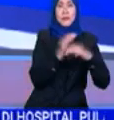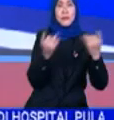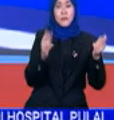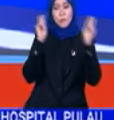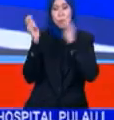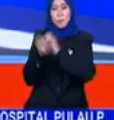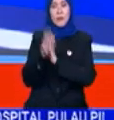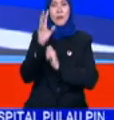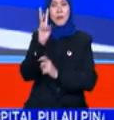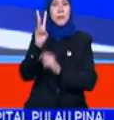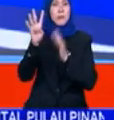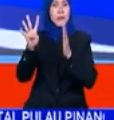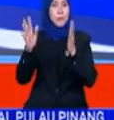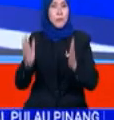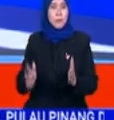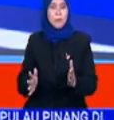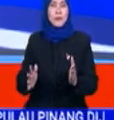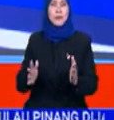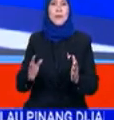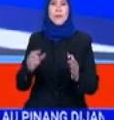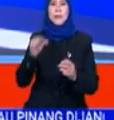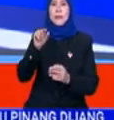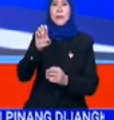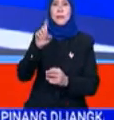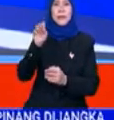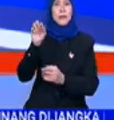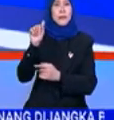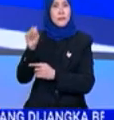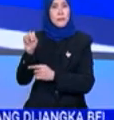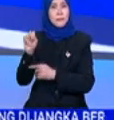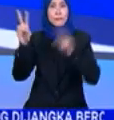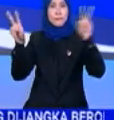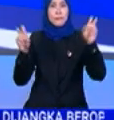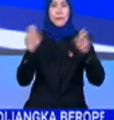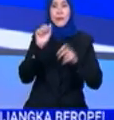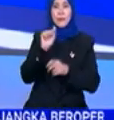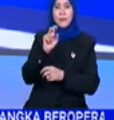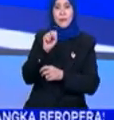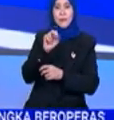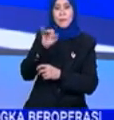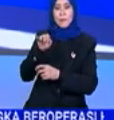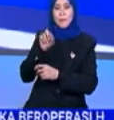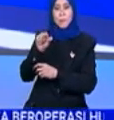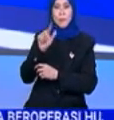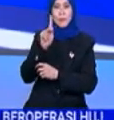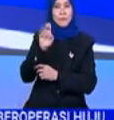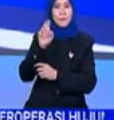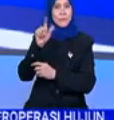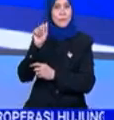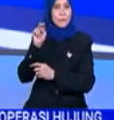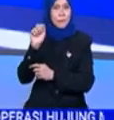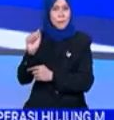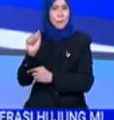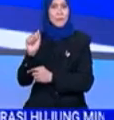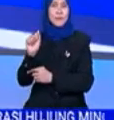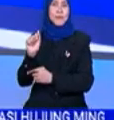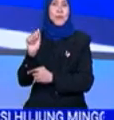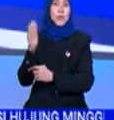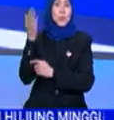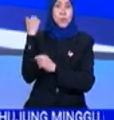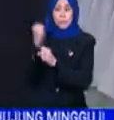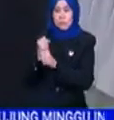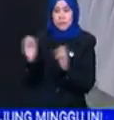64 Gelandangan di pusat transformasi gelandang atau dikenal dianjong kelender menjadi Usahawan Shade